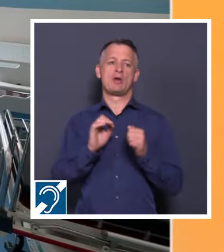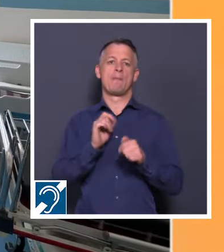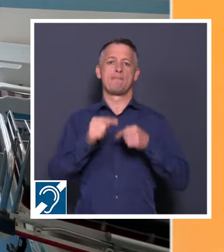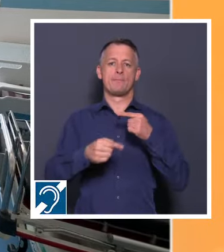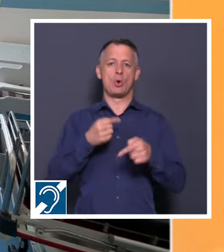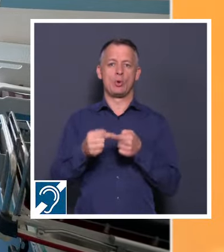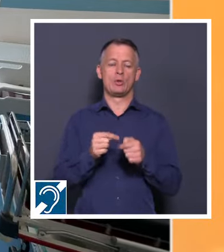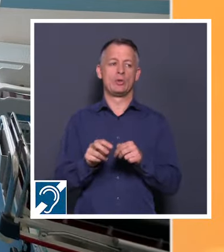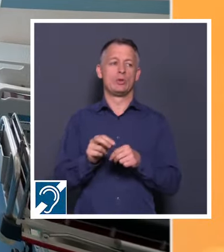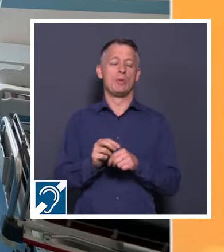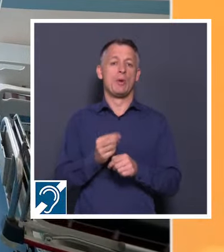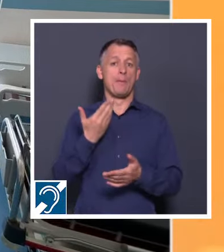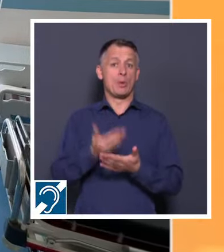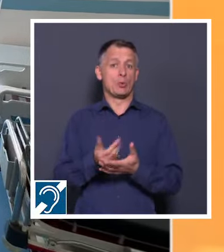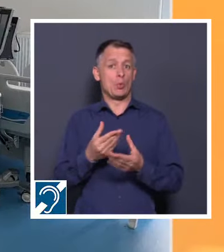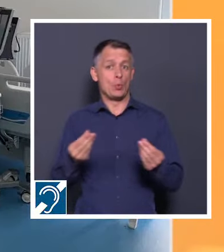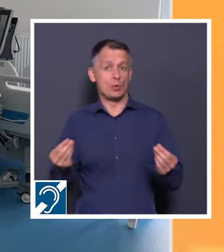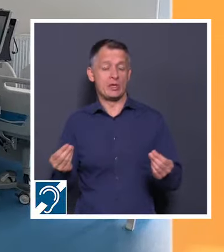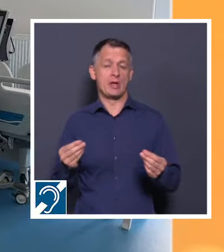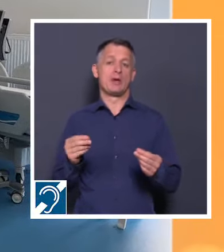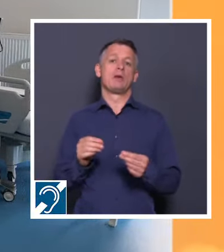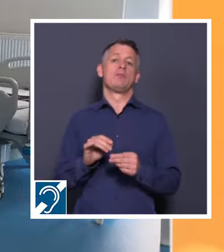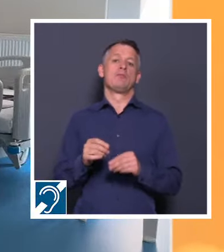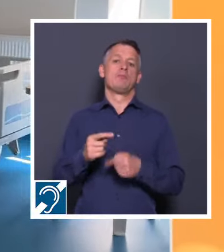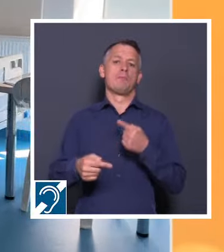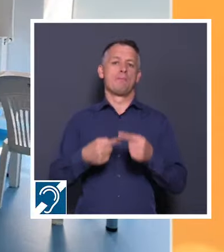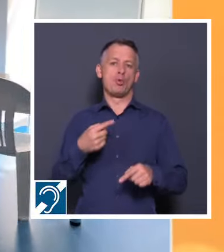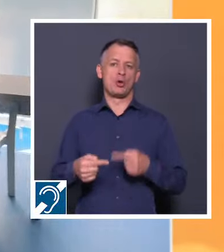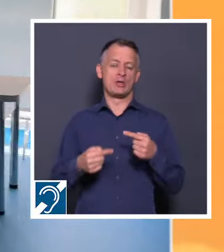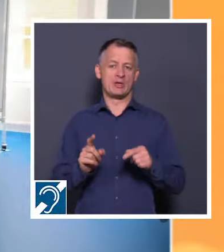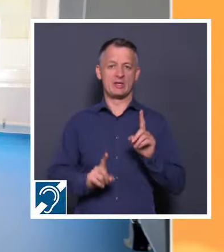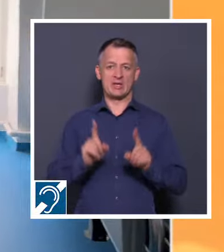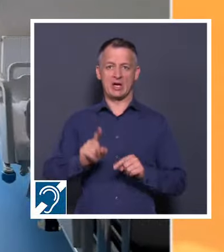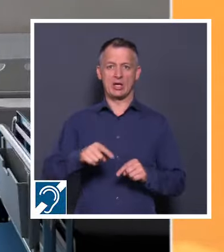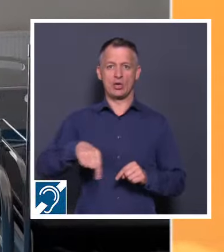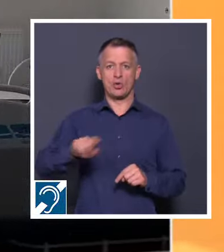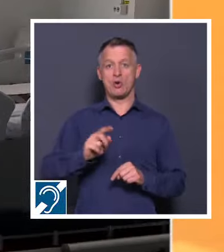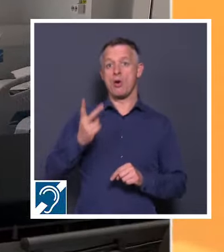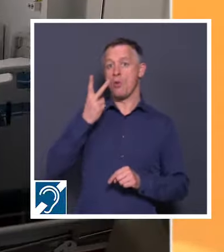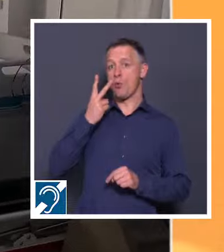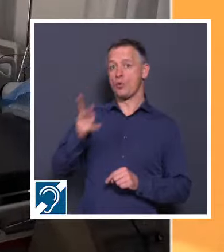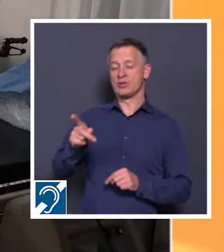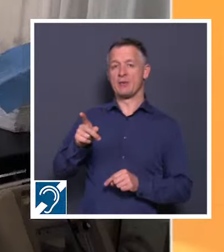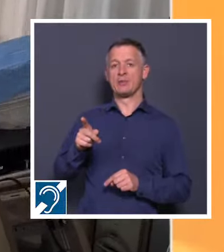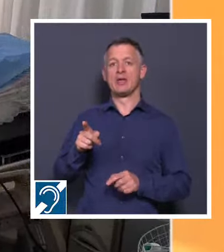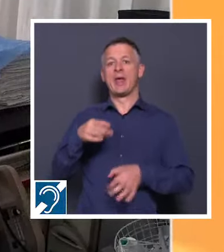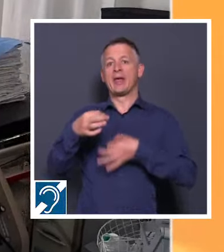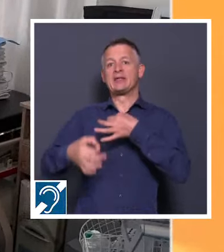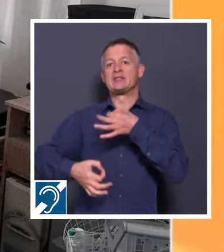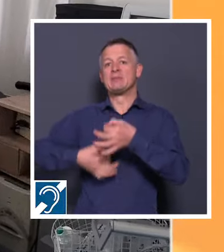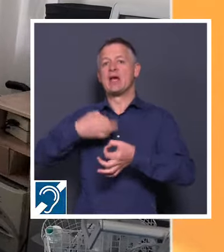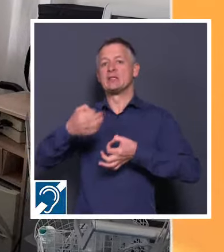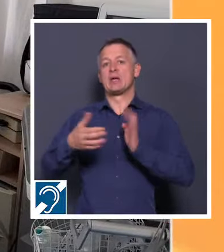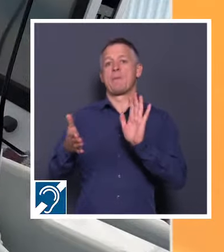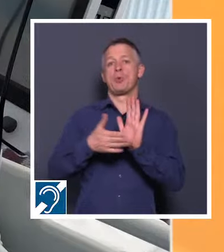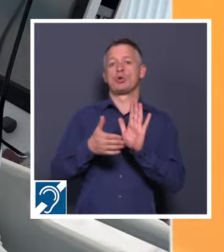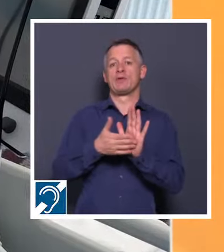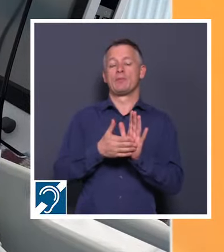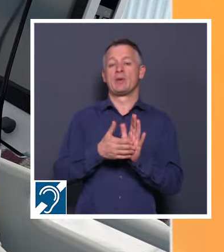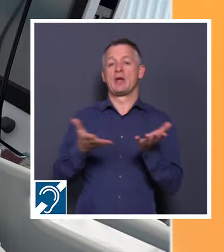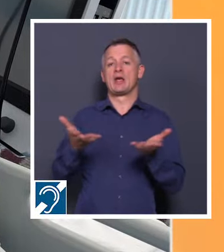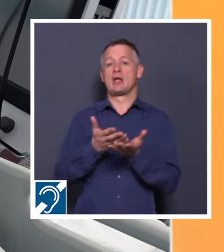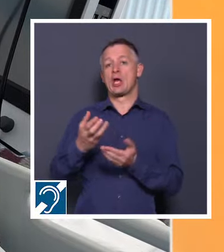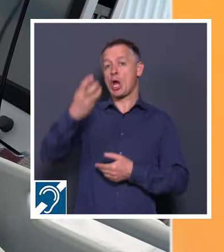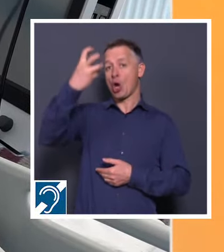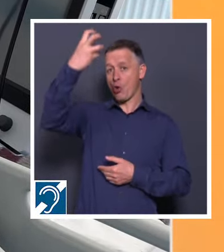boli, pentru marea majoritate a bolilor. Și dacă ne uităm la expunerea de motive cu care guvernul a